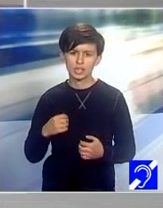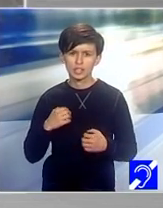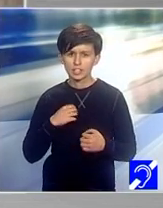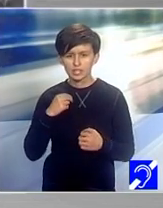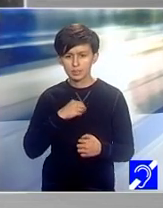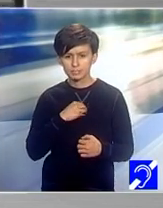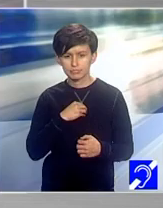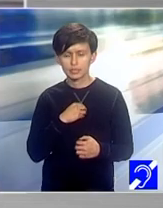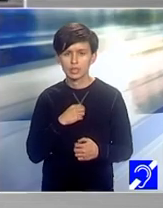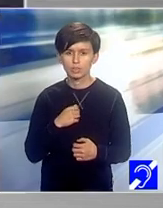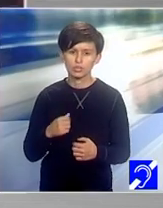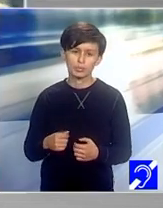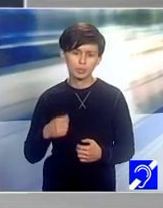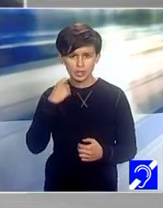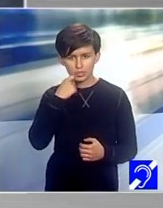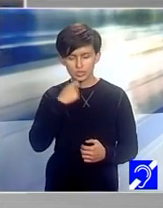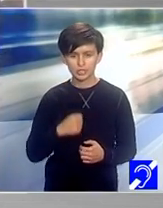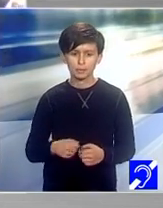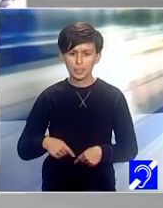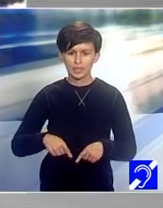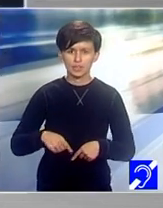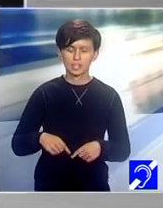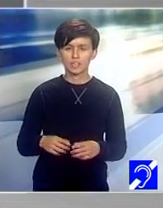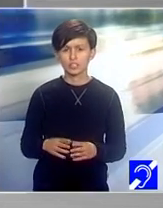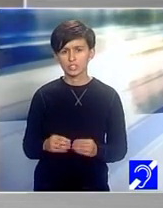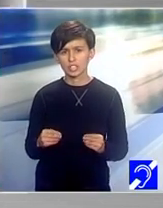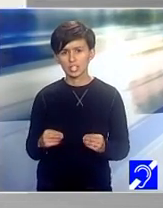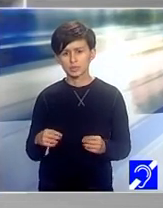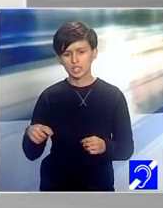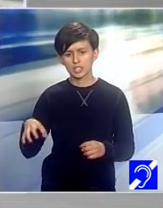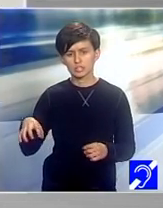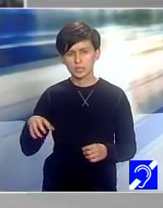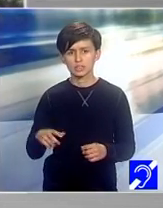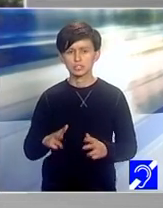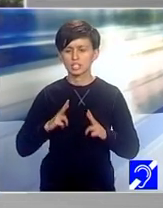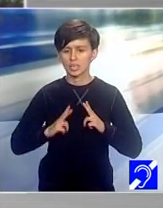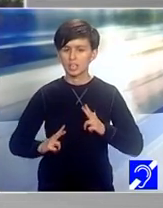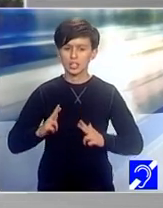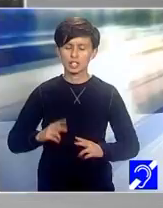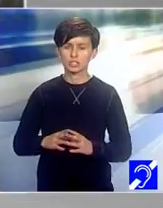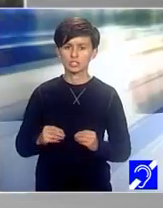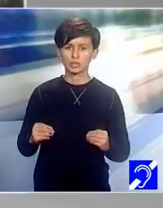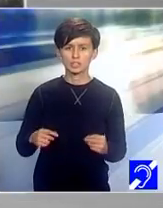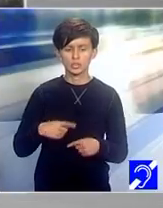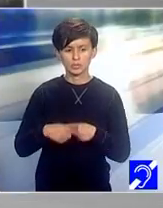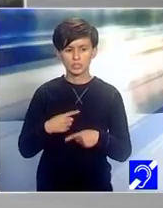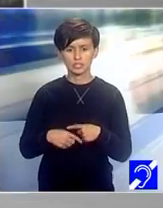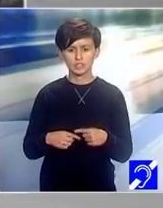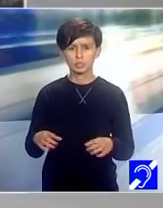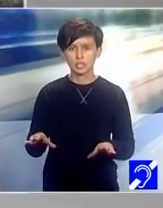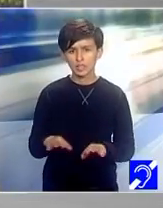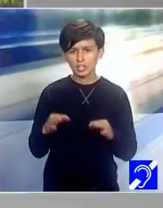zi. De la traficul din oraș la insuficiența spațiilor pentru petrecerea timpului liber ori lipsa unui sistem de colectare selectivă la